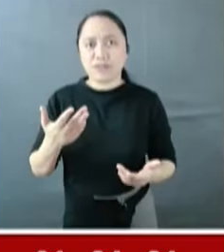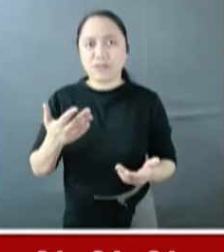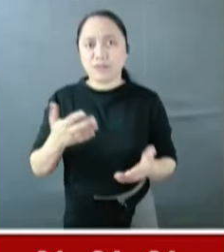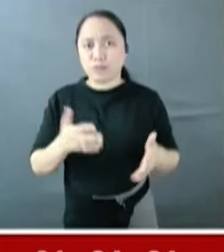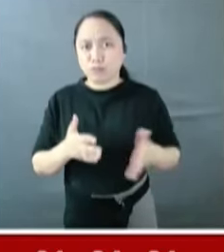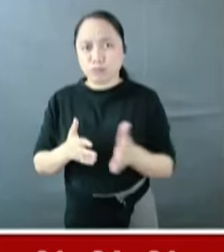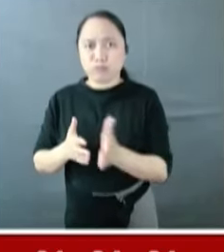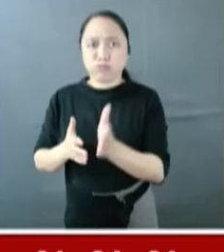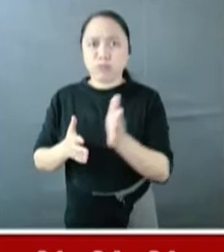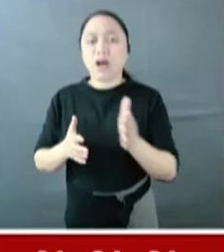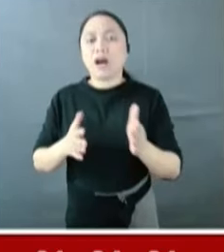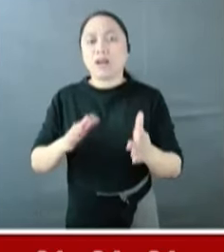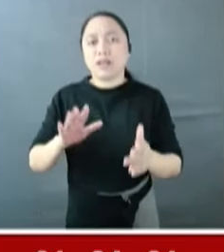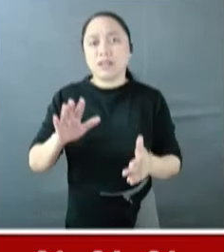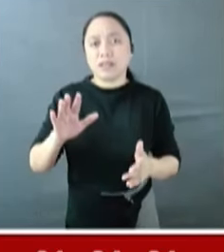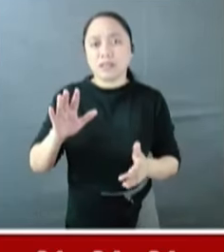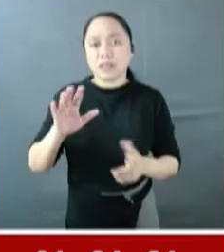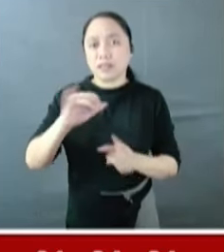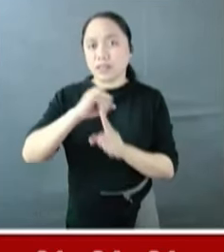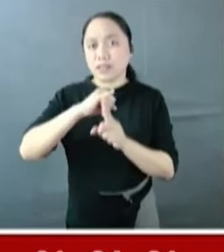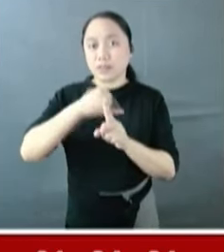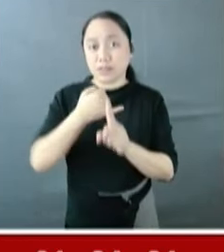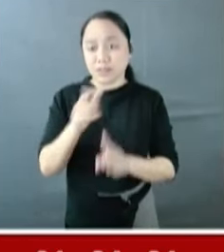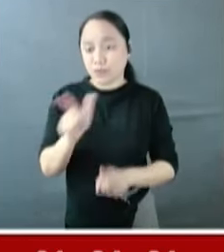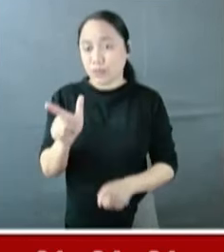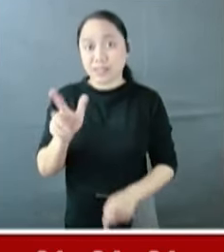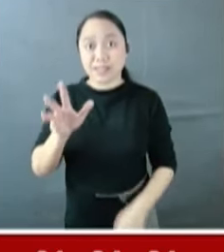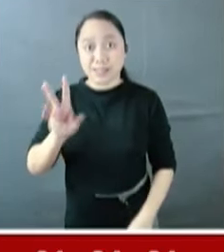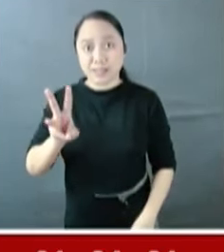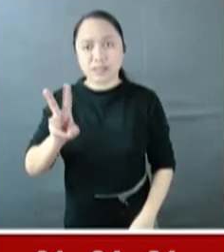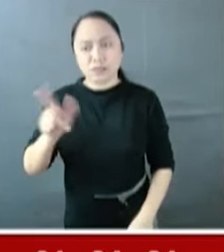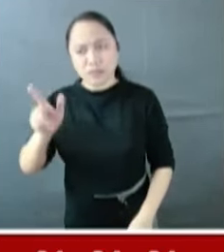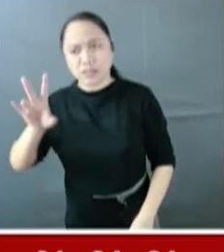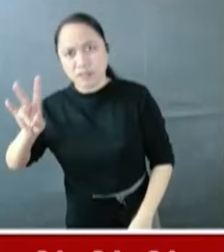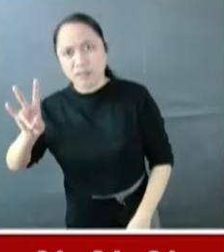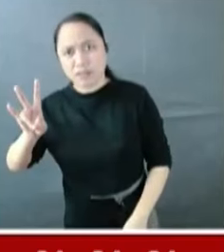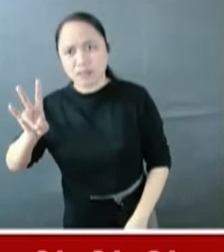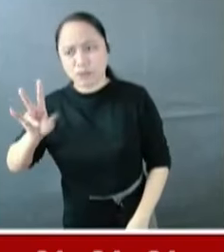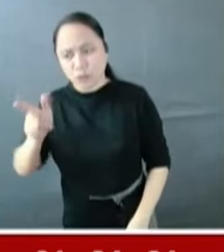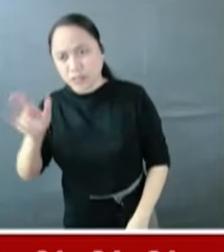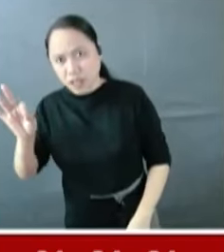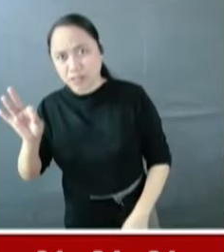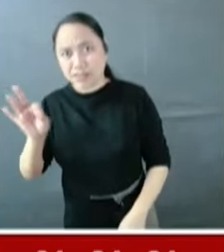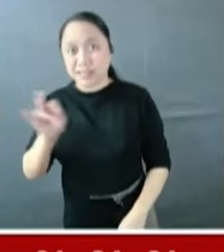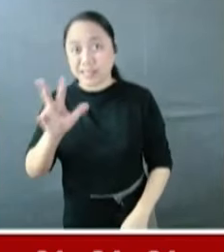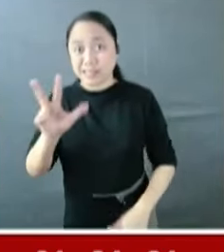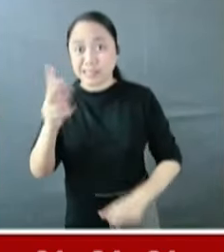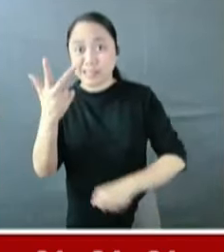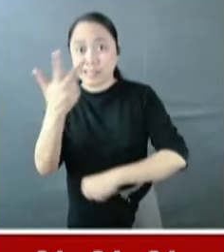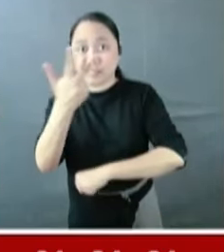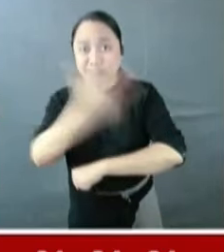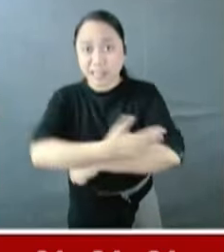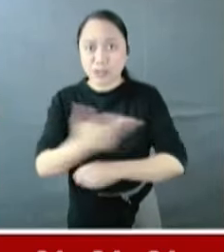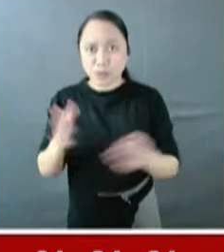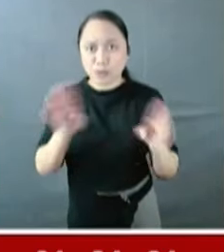simula alas 10 ng gabi sa Enero 26, 27 at 29 at muling bubuksan alas 4 ng